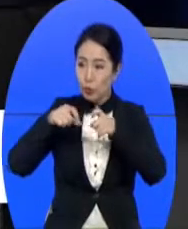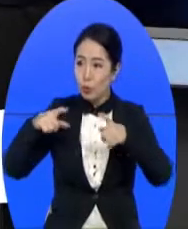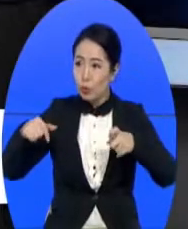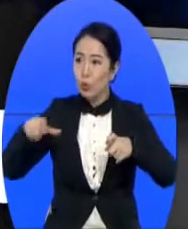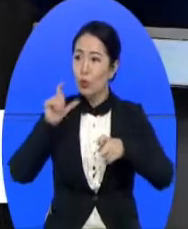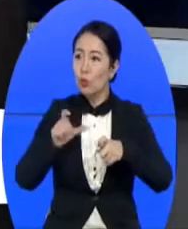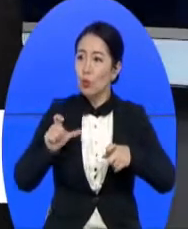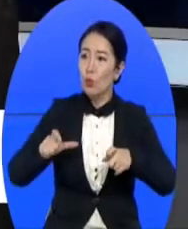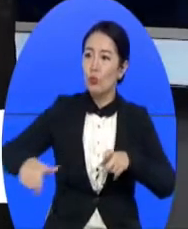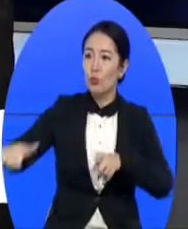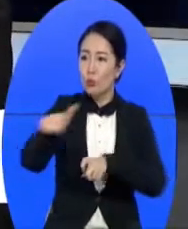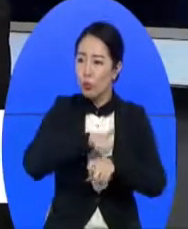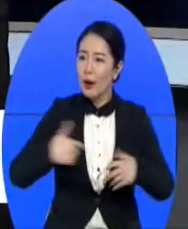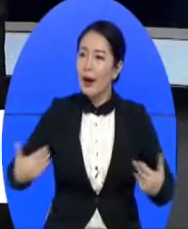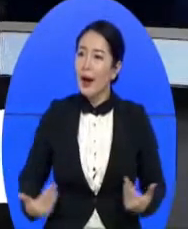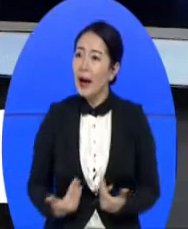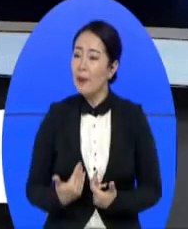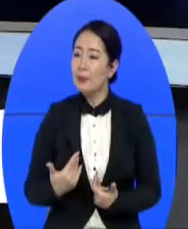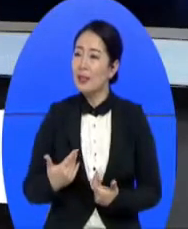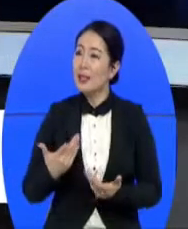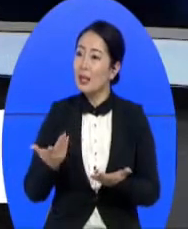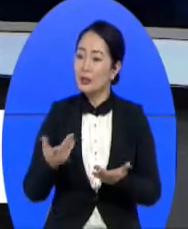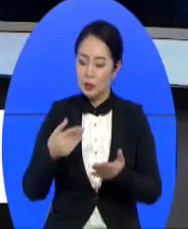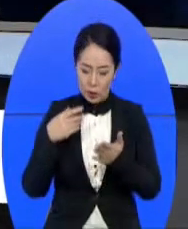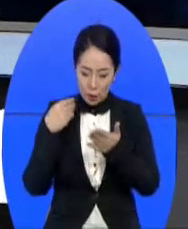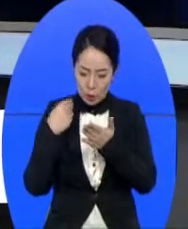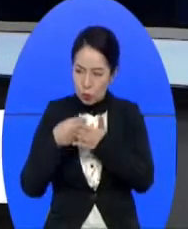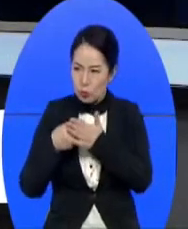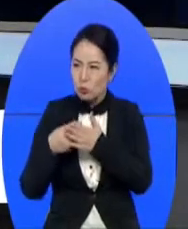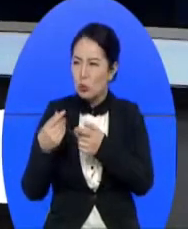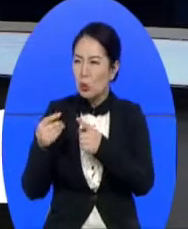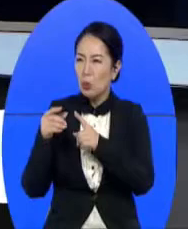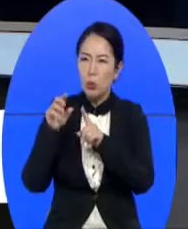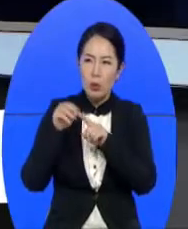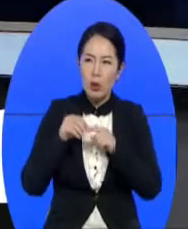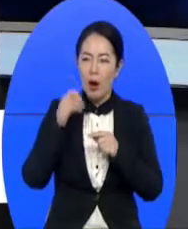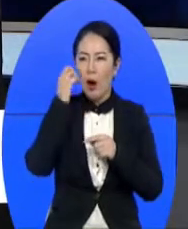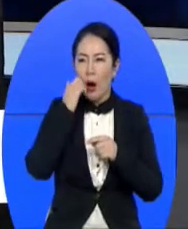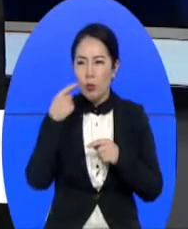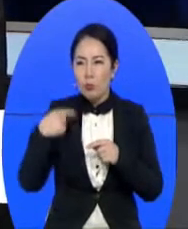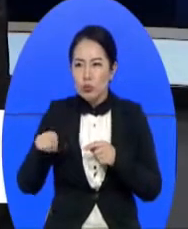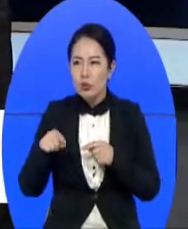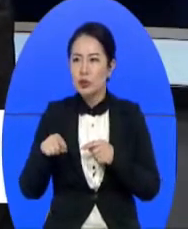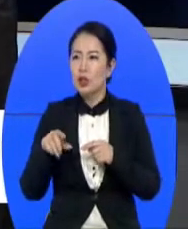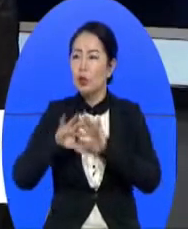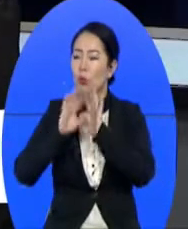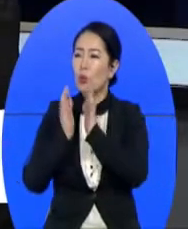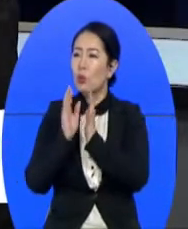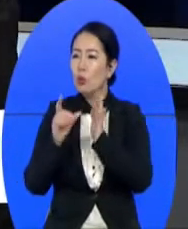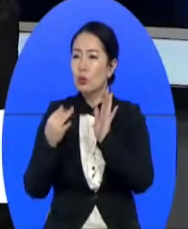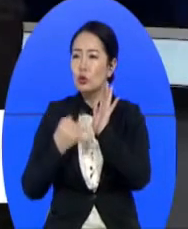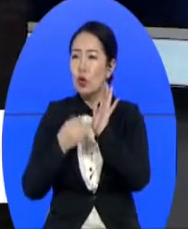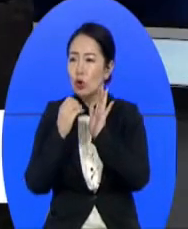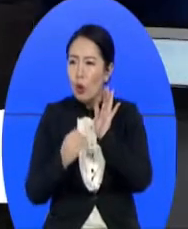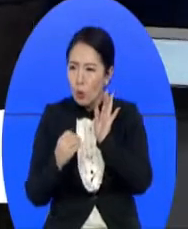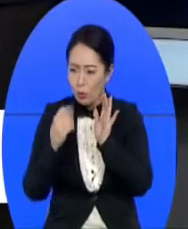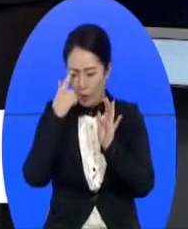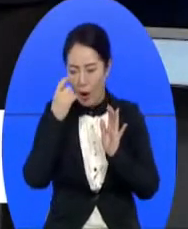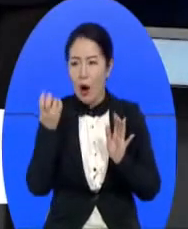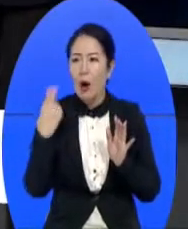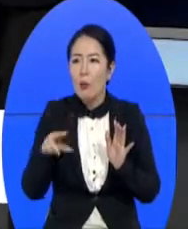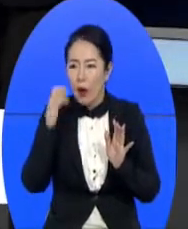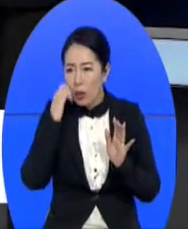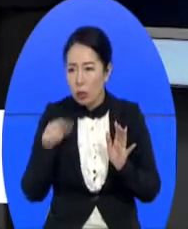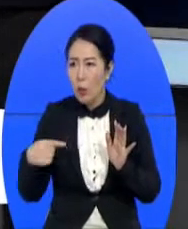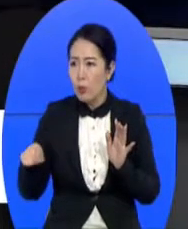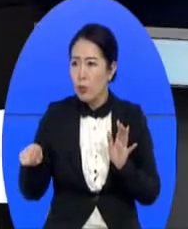яг энэ саяны хэлсэн одоо буруу зуршлуудаасаа болоод ахмадууд маань нийт хүн амын 7%-ийг эзэлж байгаа ийм дүр зураг ажиглагдчих. Тэгэхээр энэ